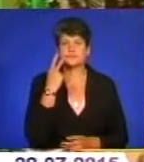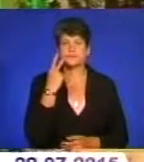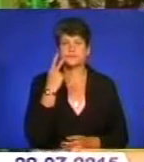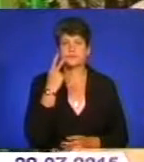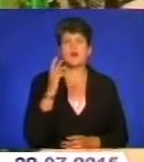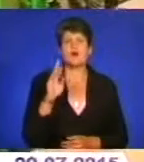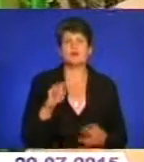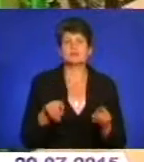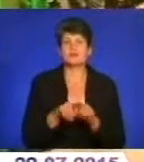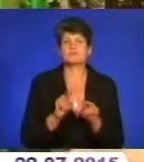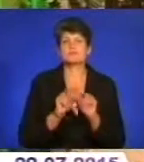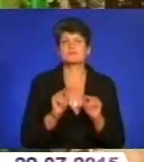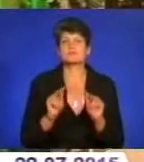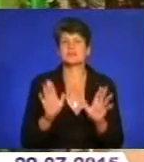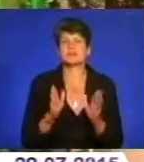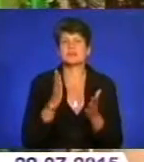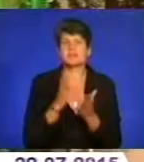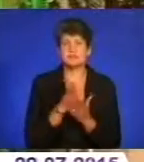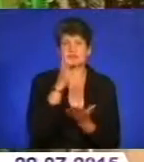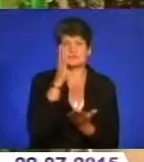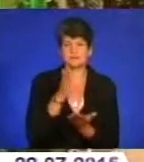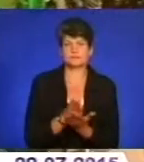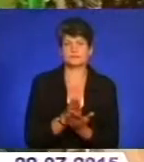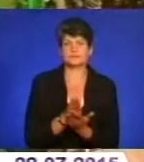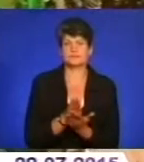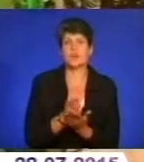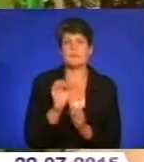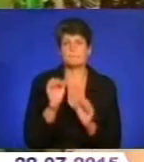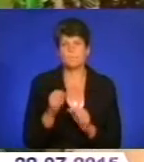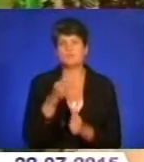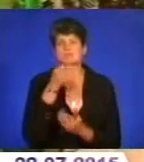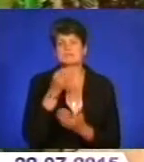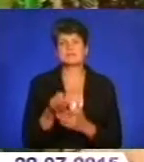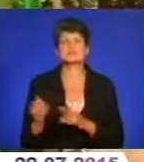як просвітянка, є всюди суща. Можу сказати, що